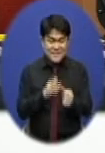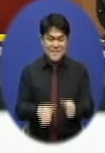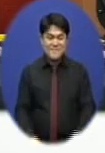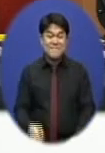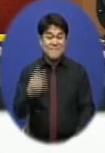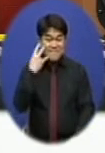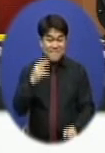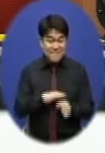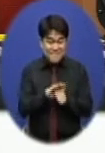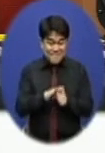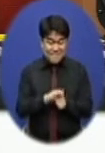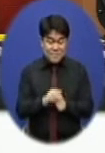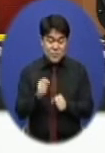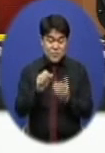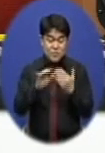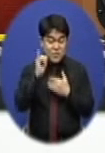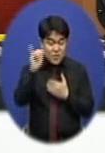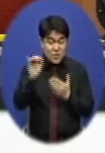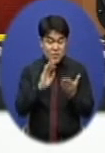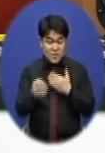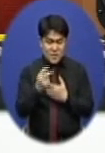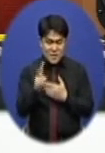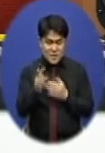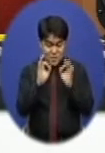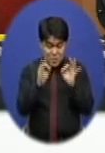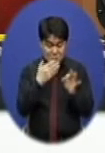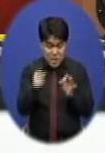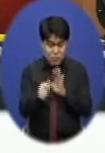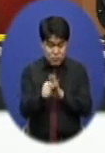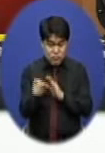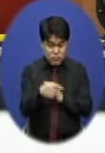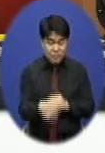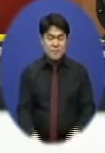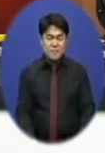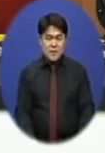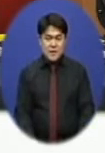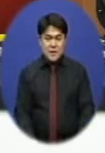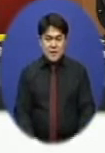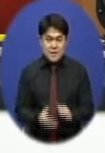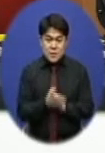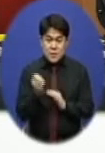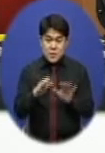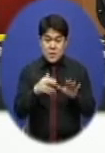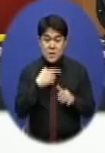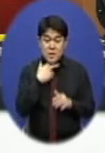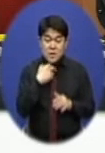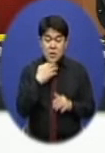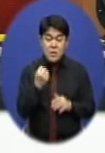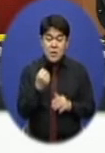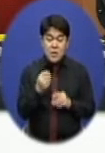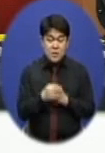사랑합니다. 아유, 네. 이따가 전화하셔서 꼭 네네. 이렇게 TV를 보실 수 있게 해드리고요. 네네. 네. 그리고 연세가 몇이세요,